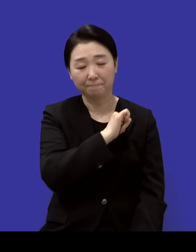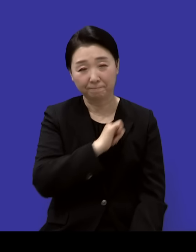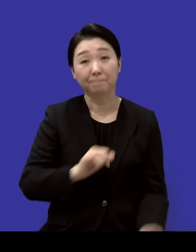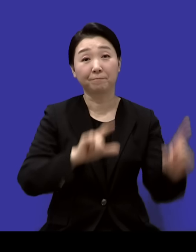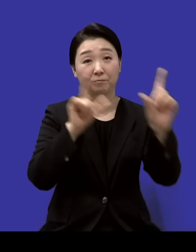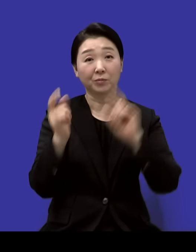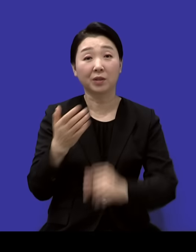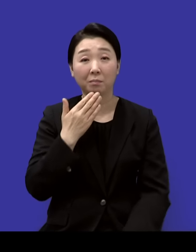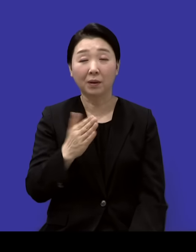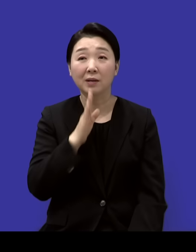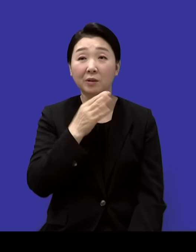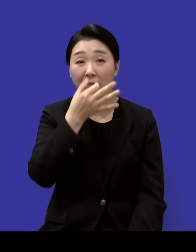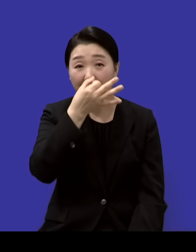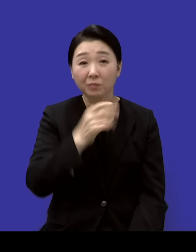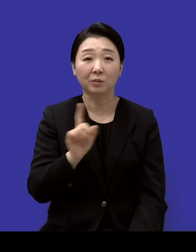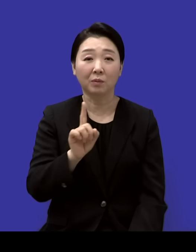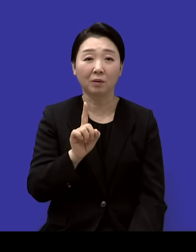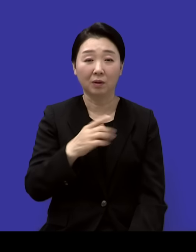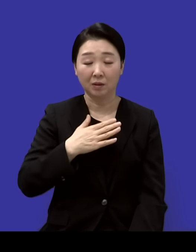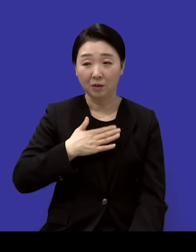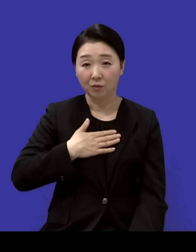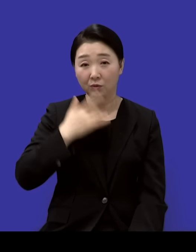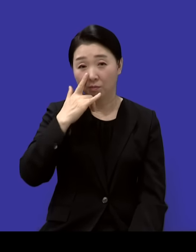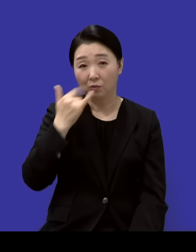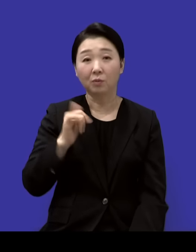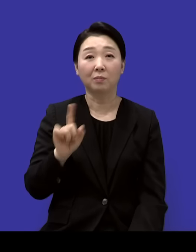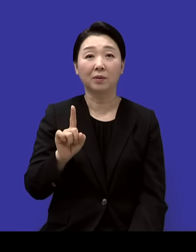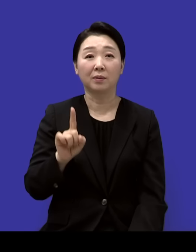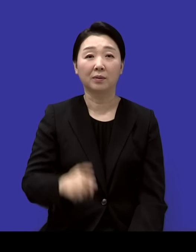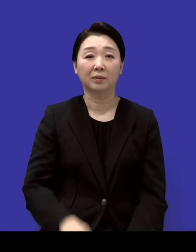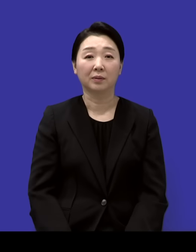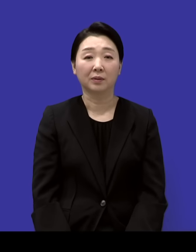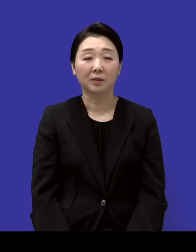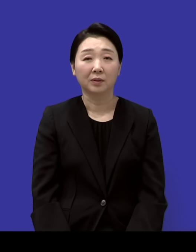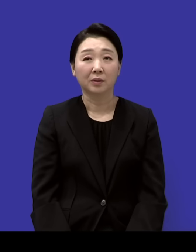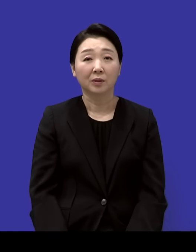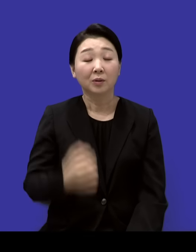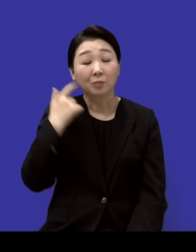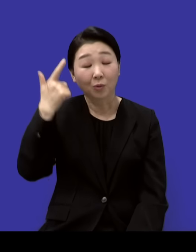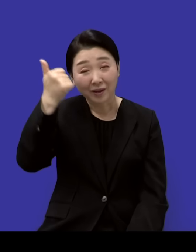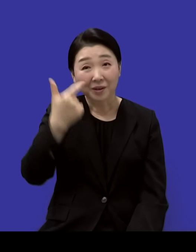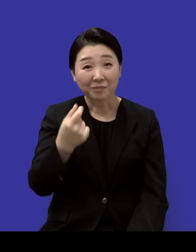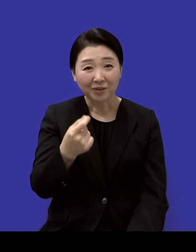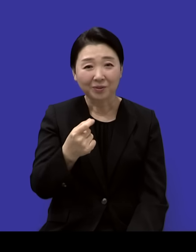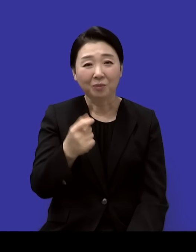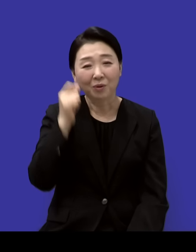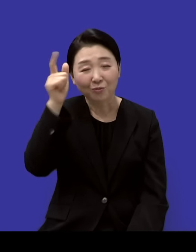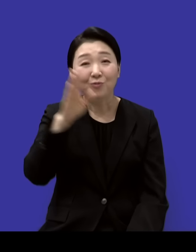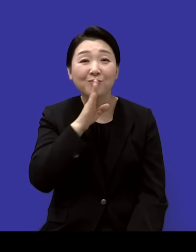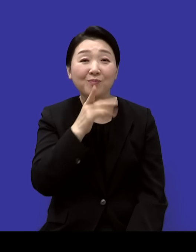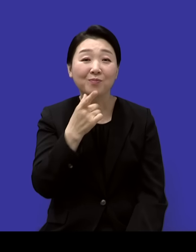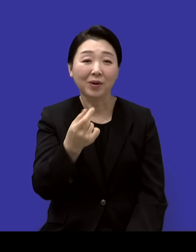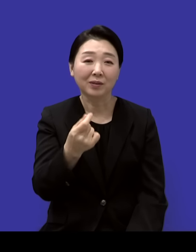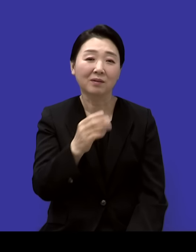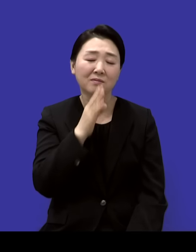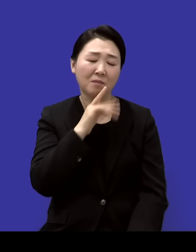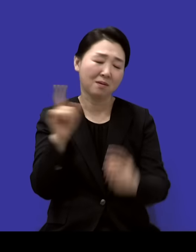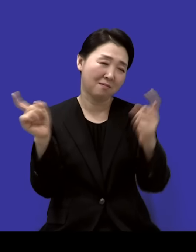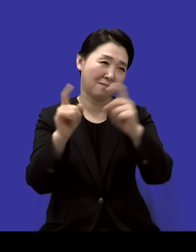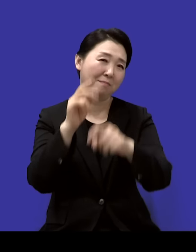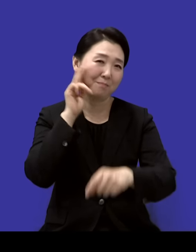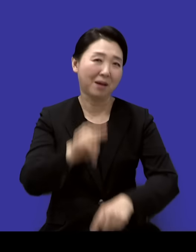있는데 정말 힘들었던 건 우리 엄마 아빠는 네. 사실은 목회자이시고 정말 너무나 훌륭하시지만요. 진짜 많이